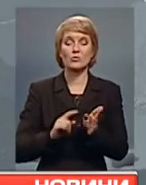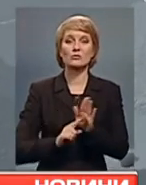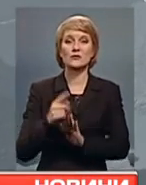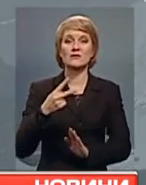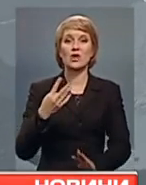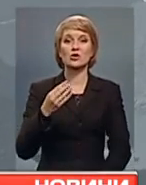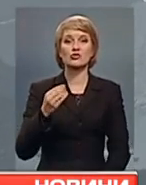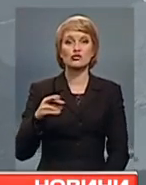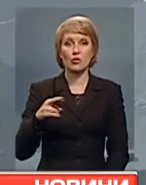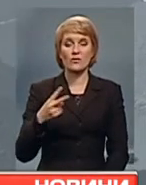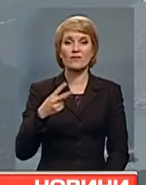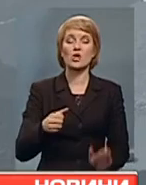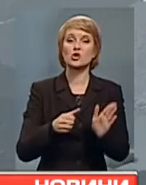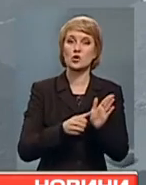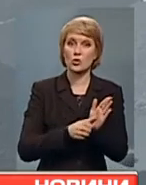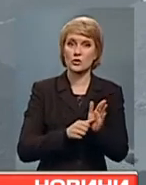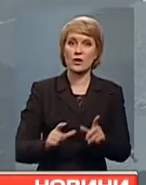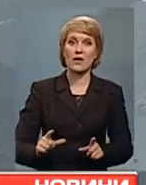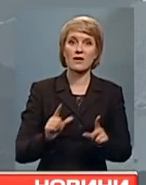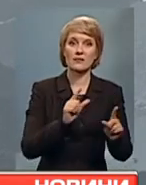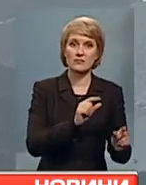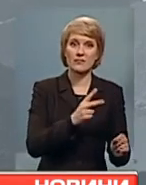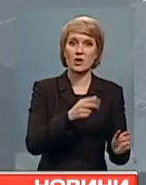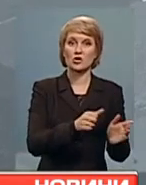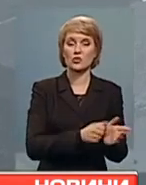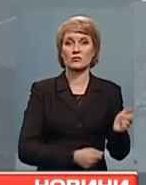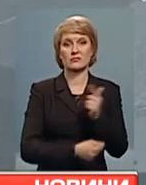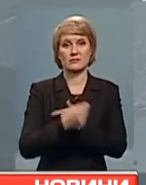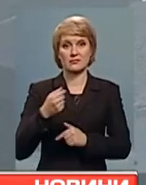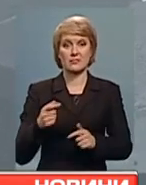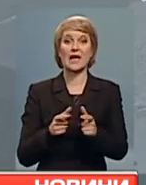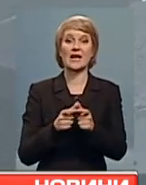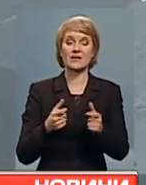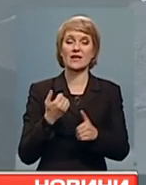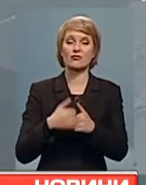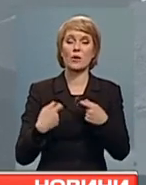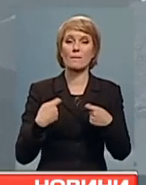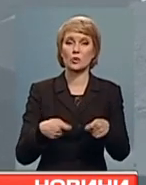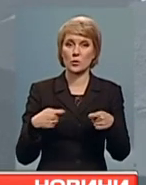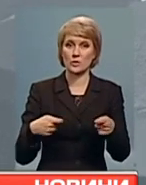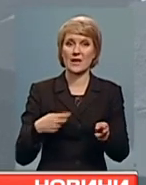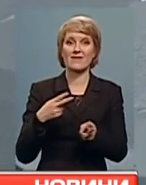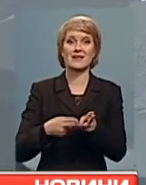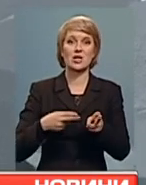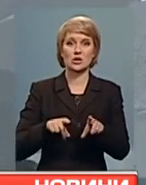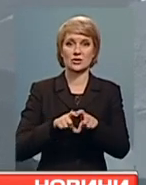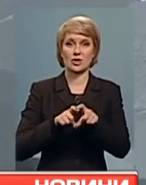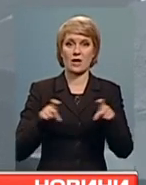24 жовтня. 26-го вони вирушать назад до столиці. Квитки вже продають у залізничних касах.